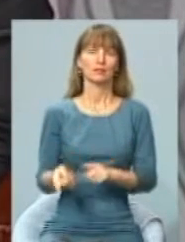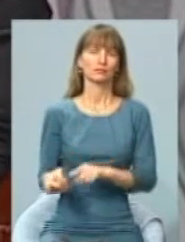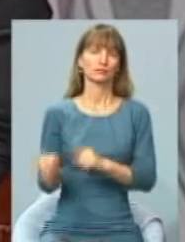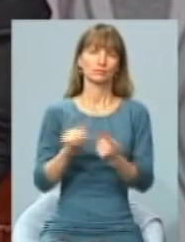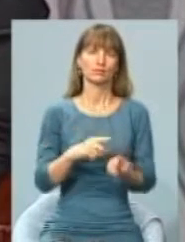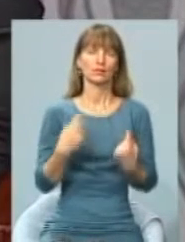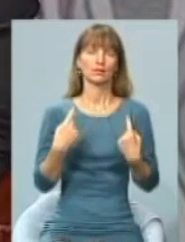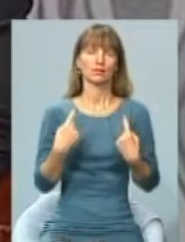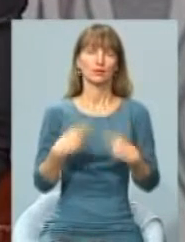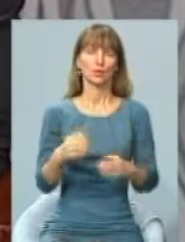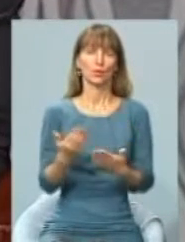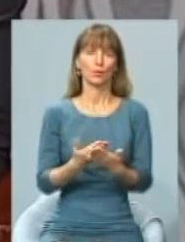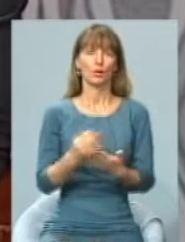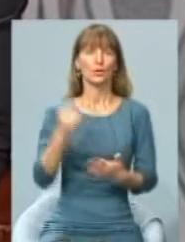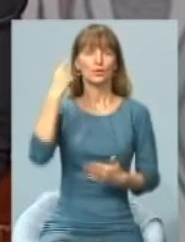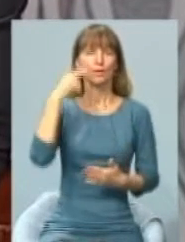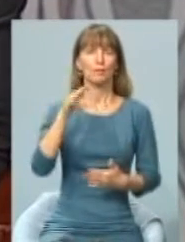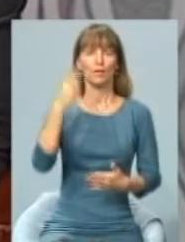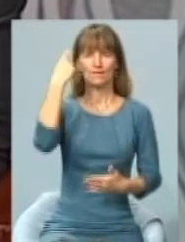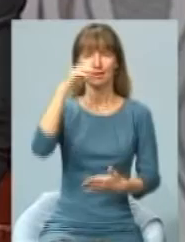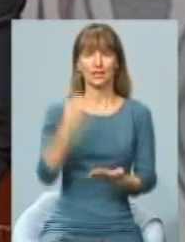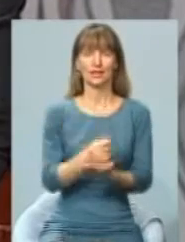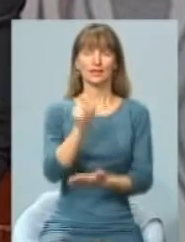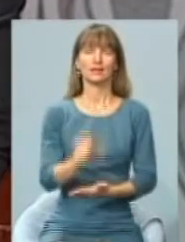нашої наступної рубрики і дізнаємося про винахідників.